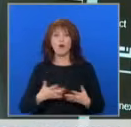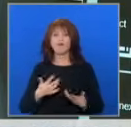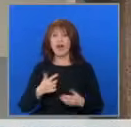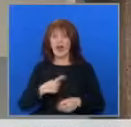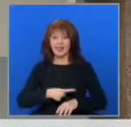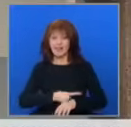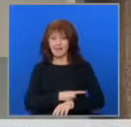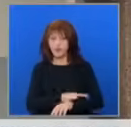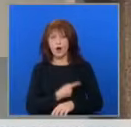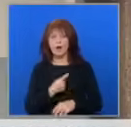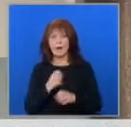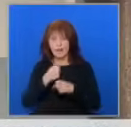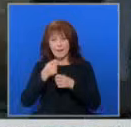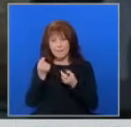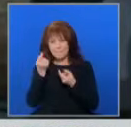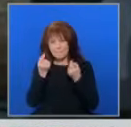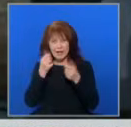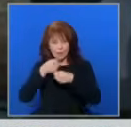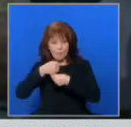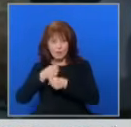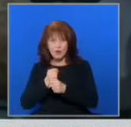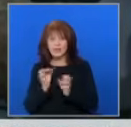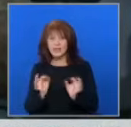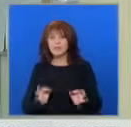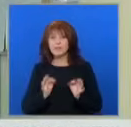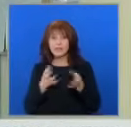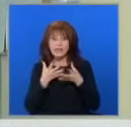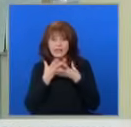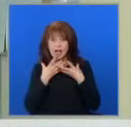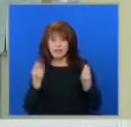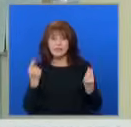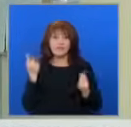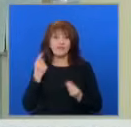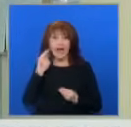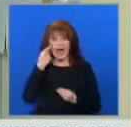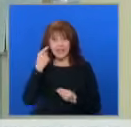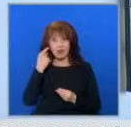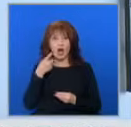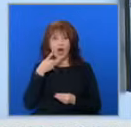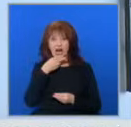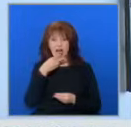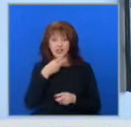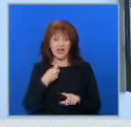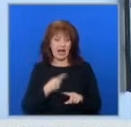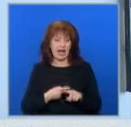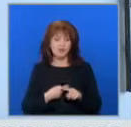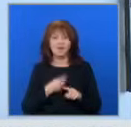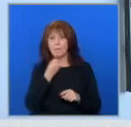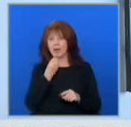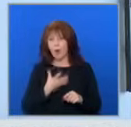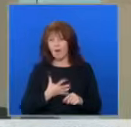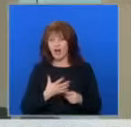нефролог, микробиолог. Специалисти, които липсват в болницата в Разлог. Кърджали, Хасково и Благоевград